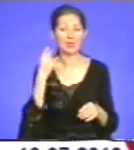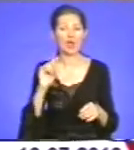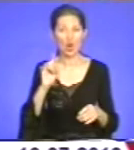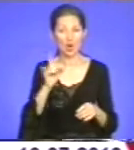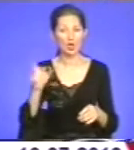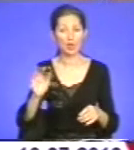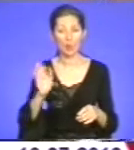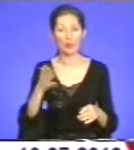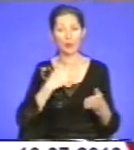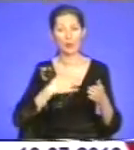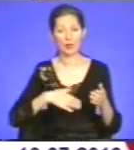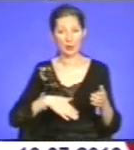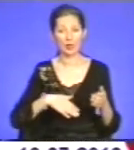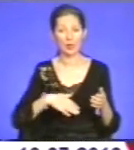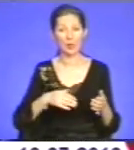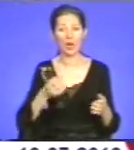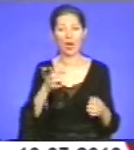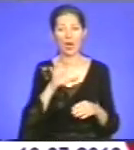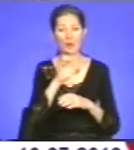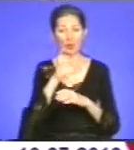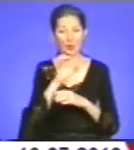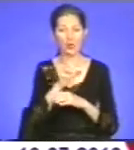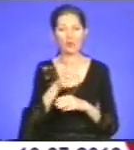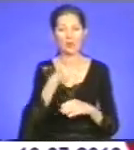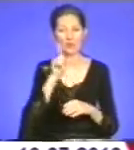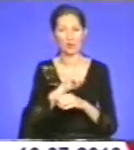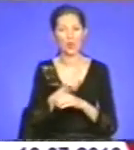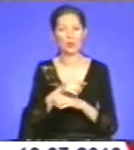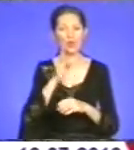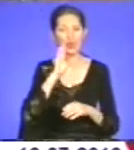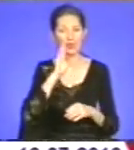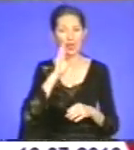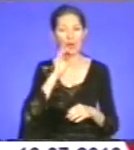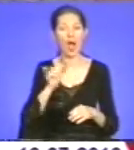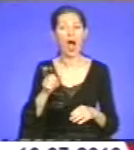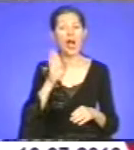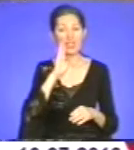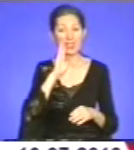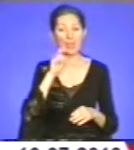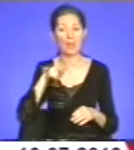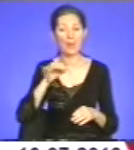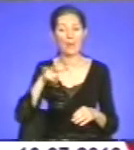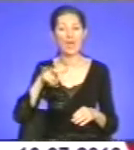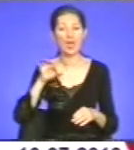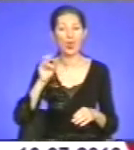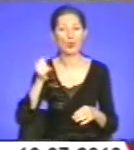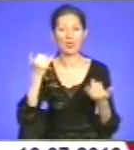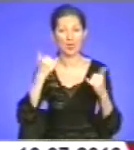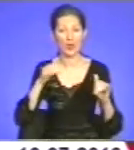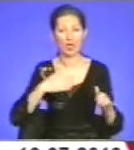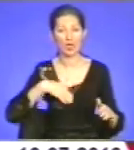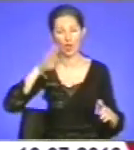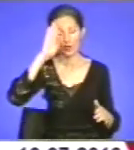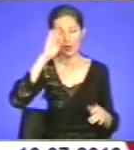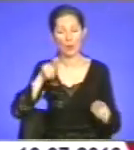Охоче знімкувалися з тернопільськими красунями. А жінки-пілоти, їх було двоє серед екіпажу, вразили наших чоловіків.